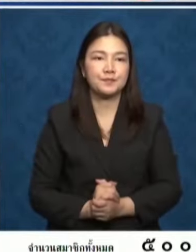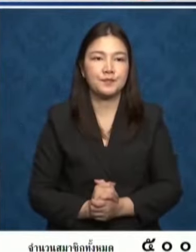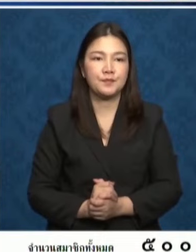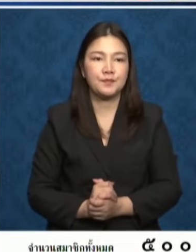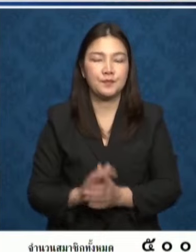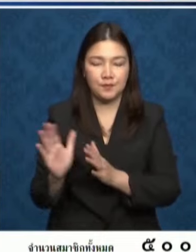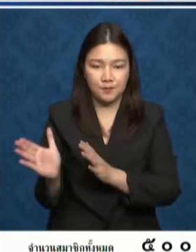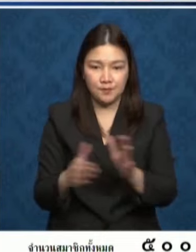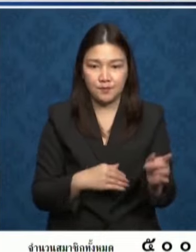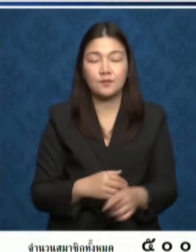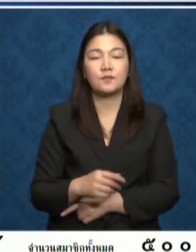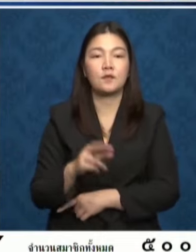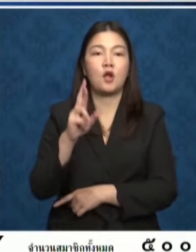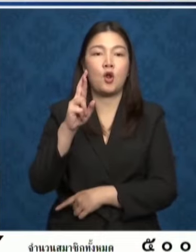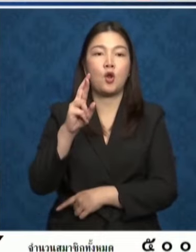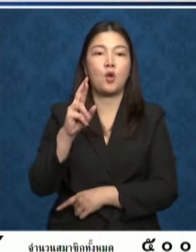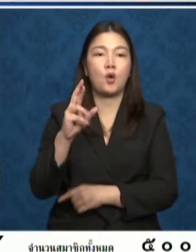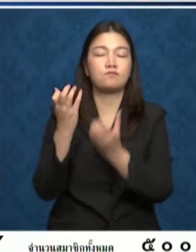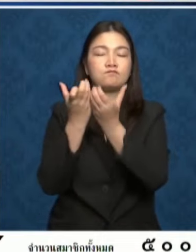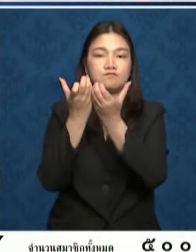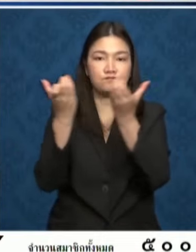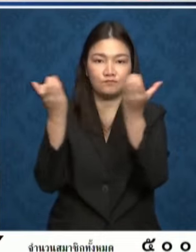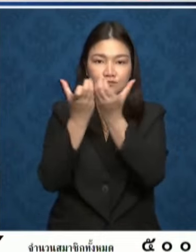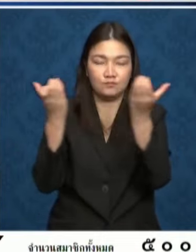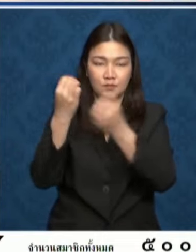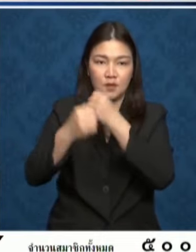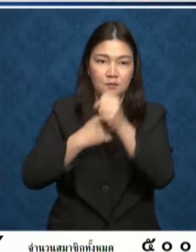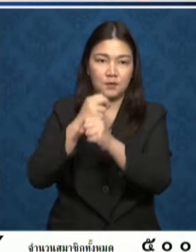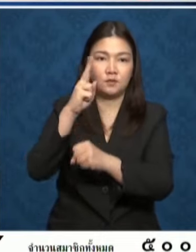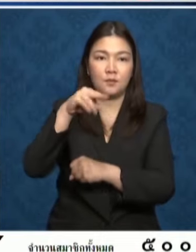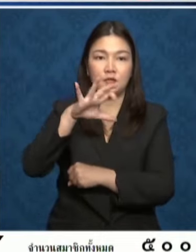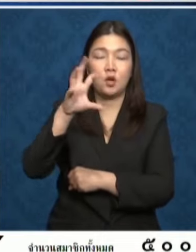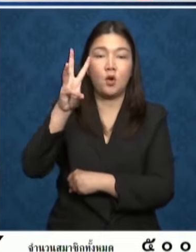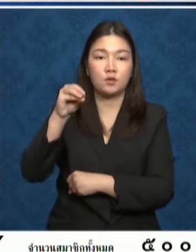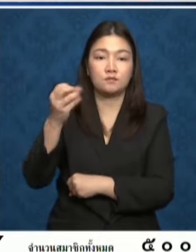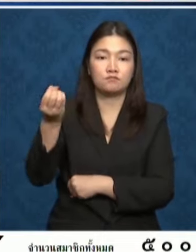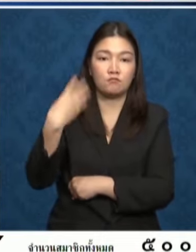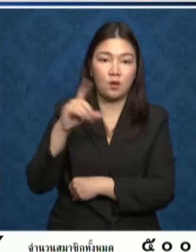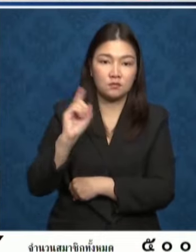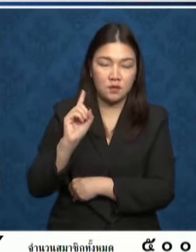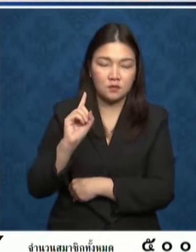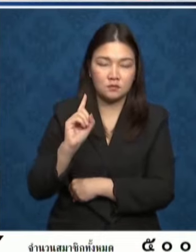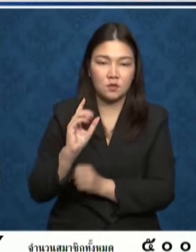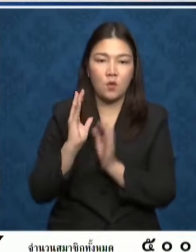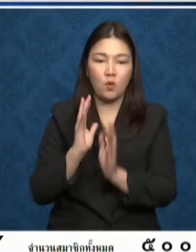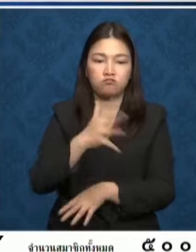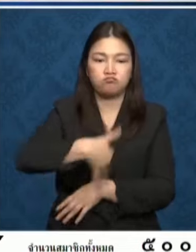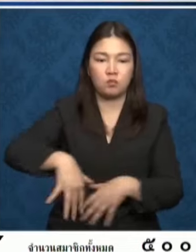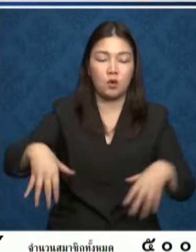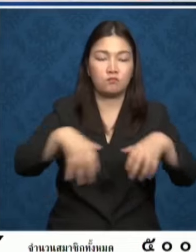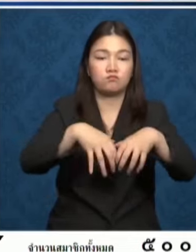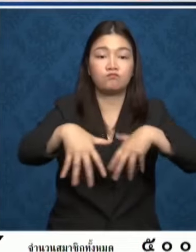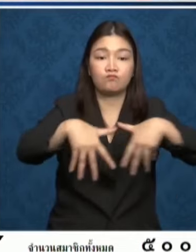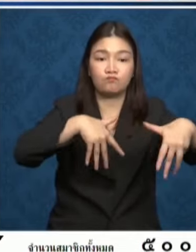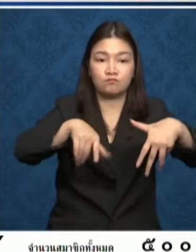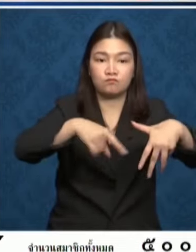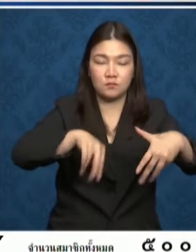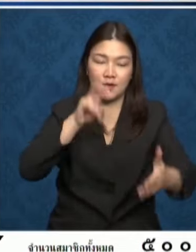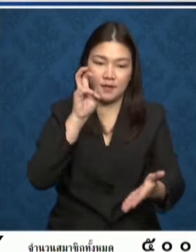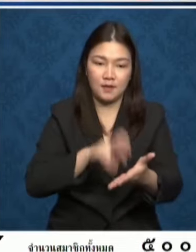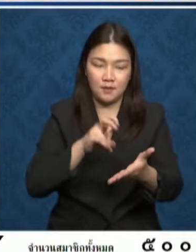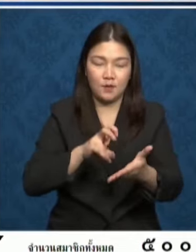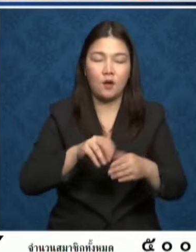รัฐธรรมนูญแห่งราชอาจไทยพ.ศ 2560จะได้บัญญัติรับรองสิทธิของกลุ่มชาธิพันธ์และชนเผ่าพื้นเมืองเอาไว้